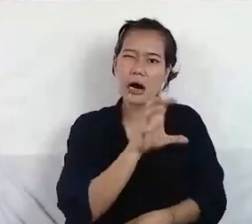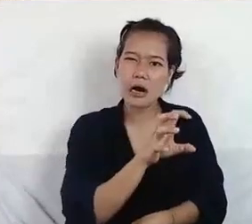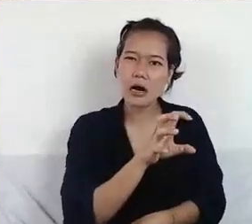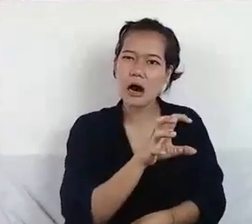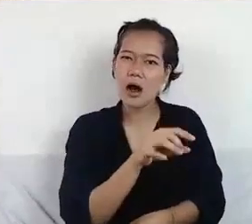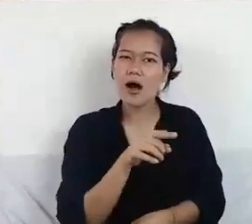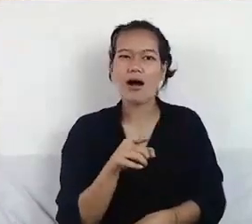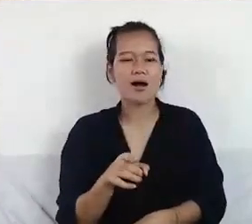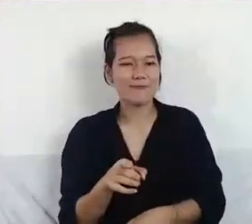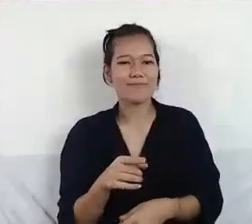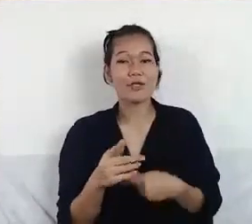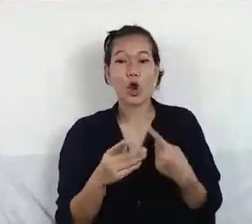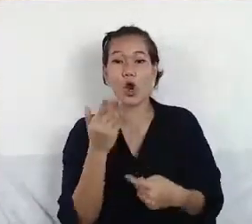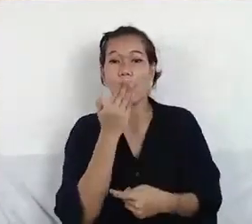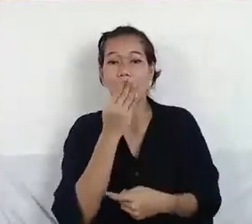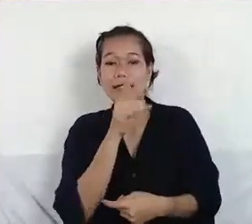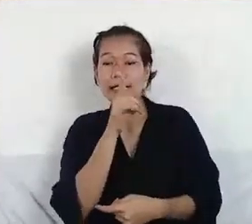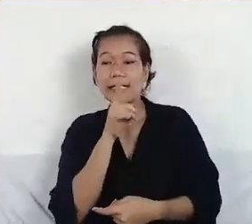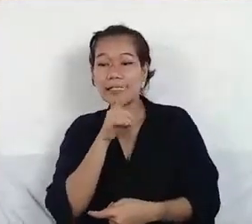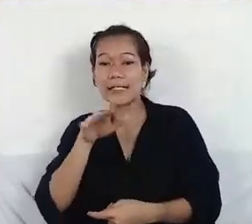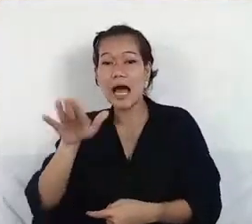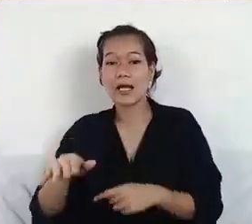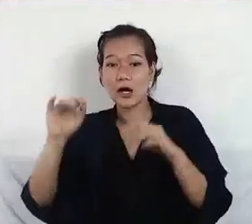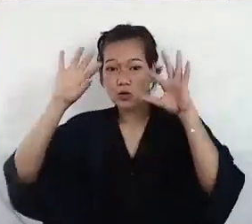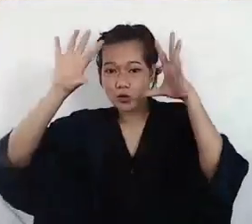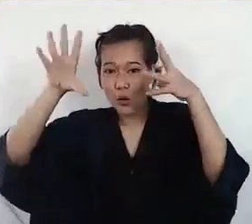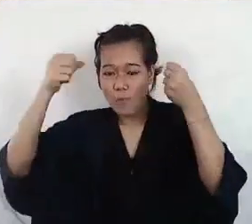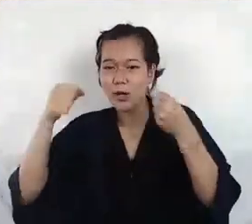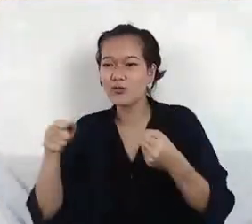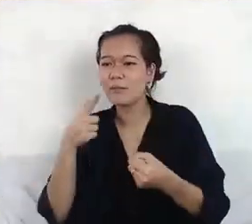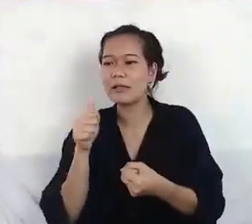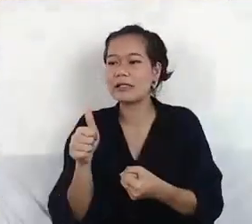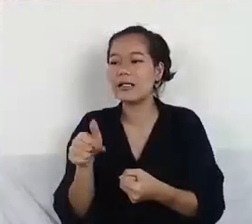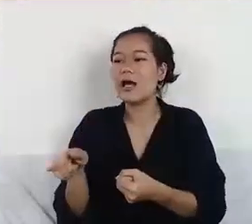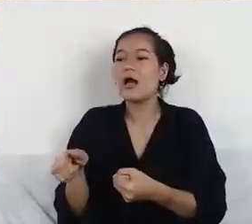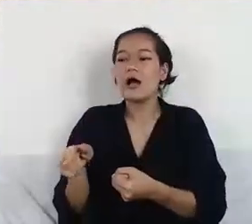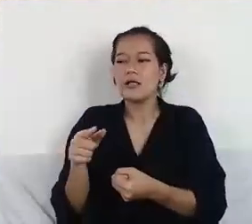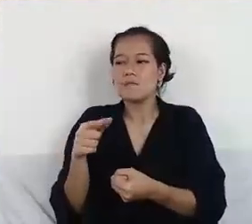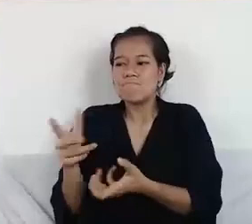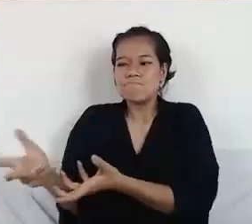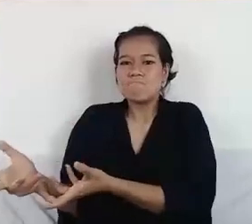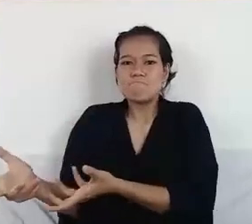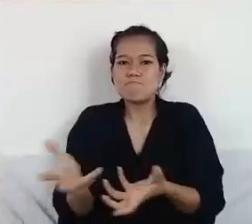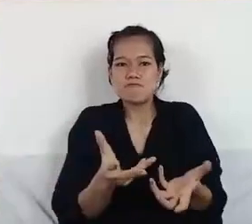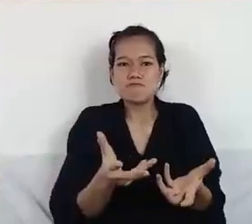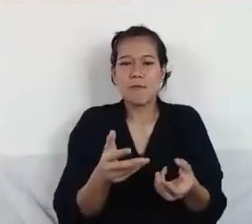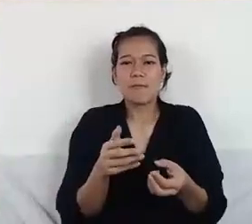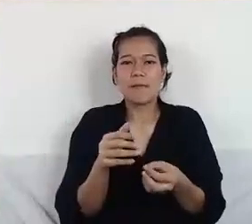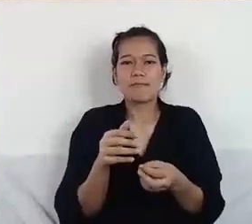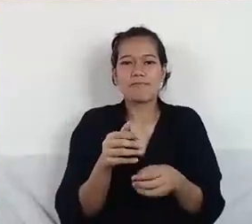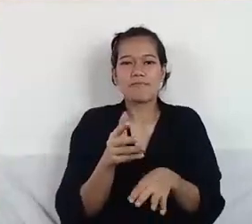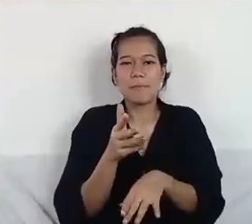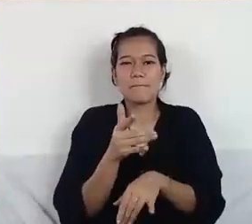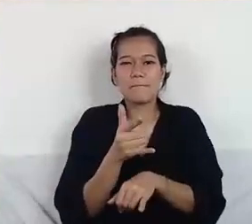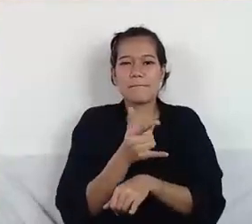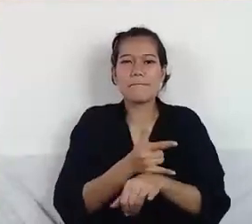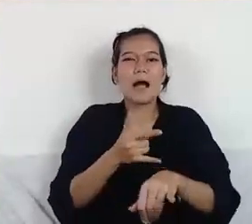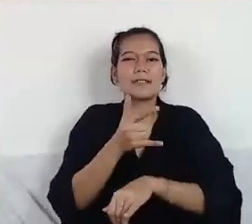Itu bahasa Inggrisnya itu, anak domba itu jadi bancaan, saudaraku. Bahasa Manadonya apa, Pak? Bancaan,